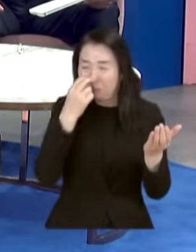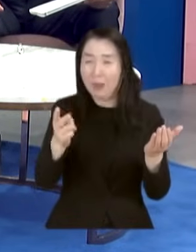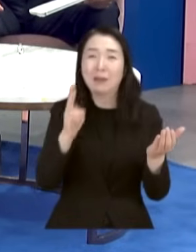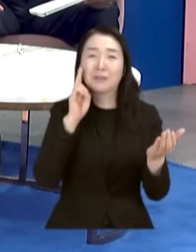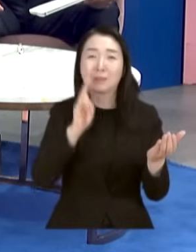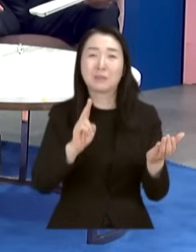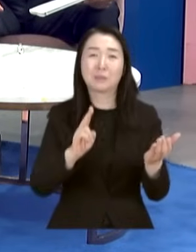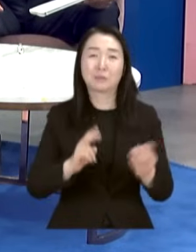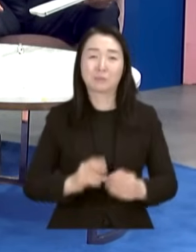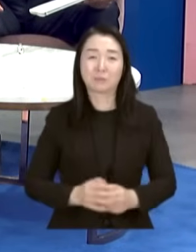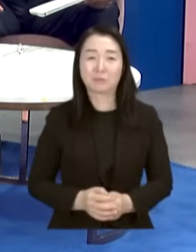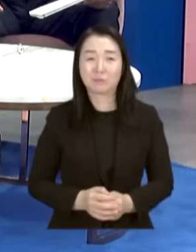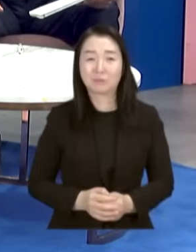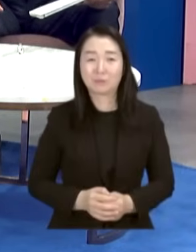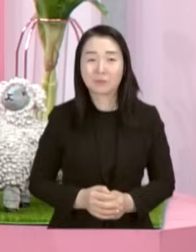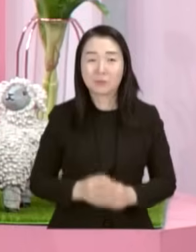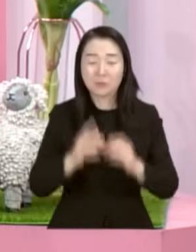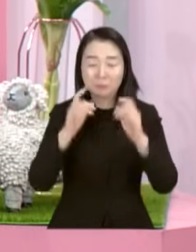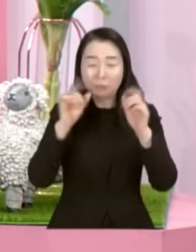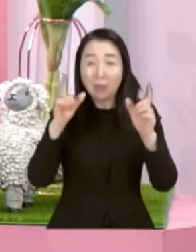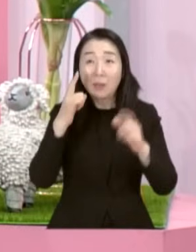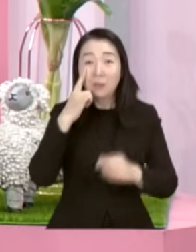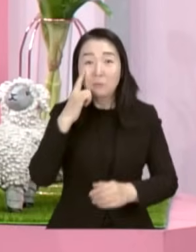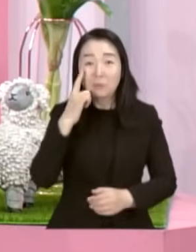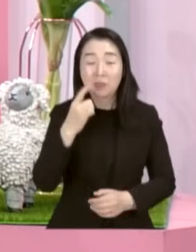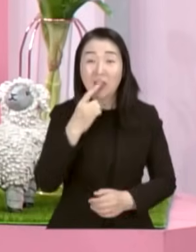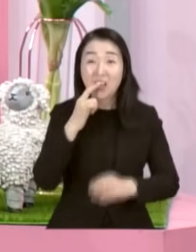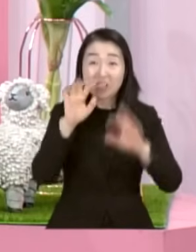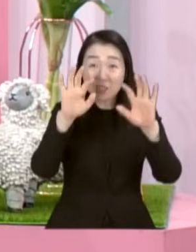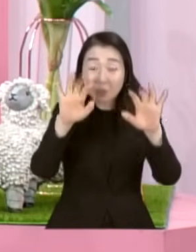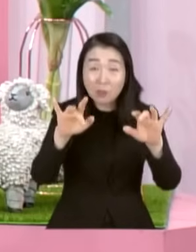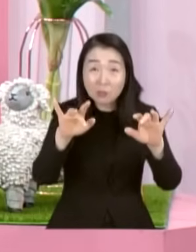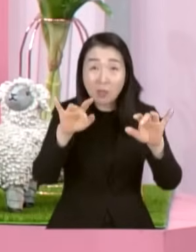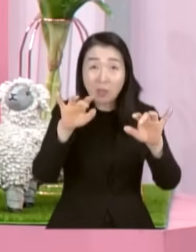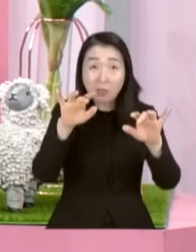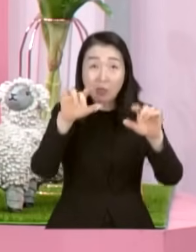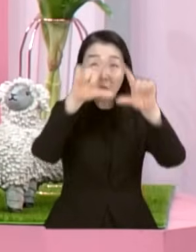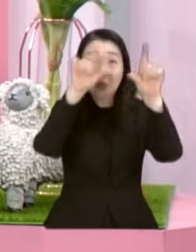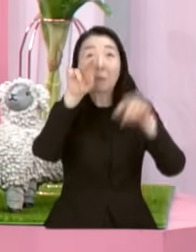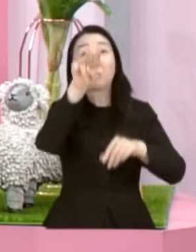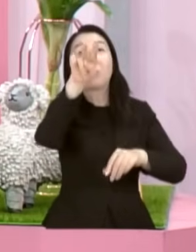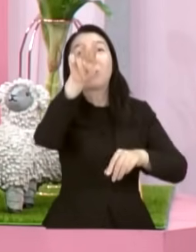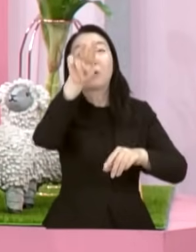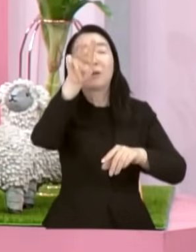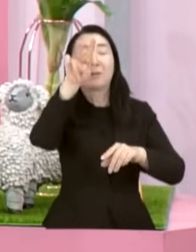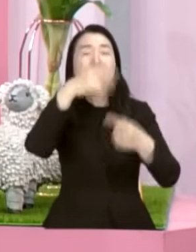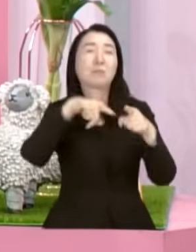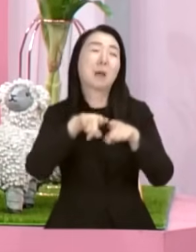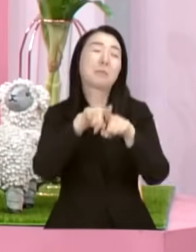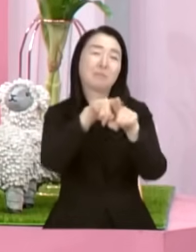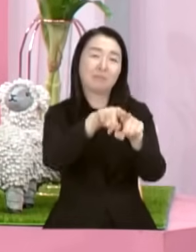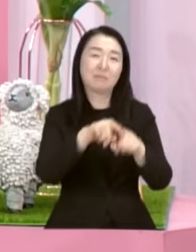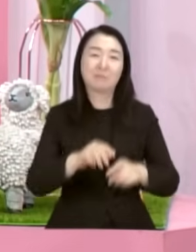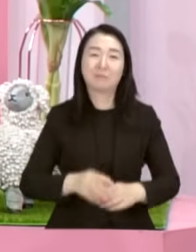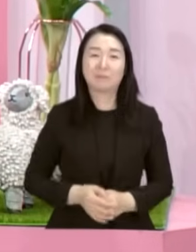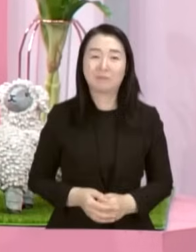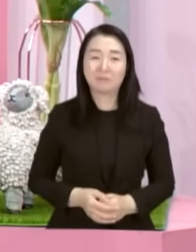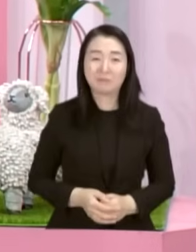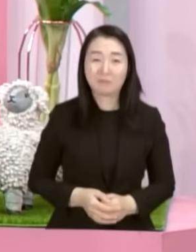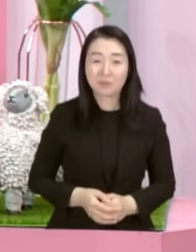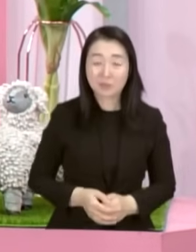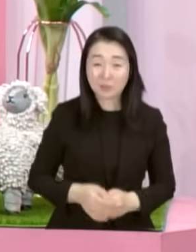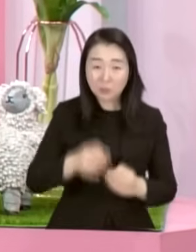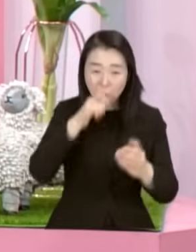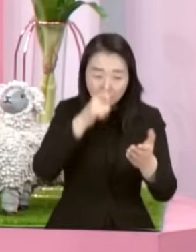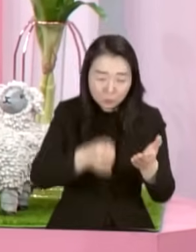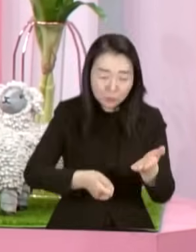안아봤으니까. 눈 한번 감았다 떠보니까 설렁탕이랑 간판이 보여서 그 집에 모시고 간 거예요.